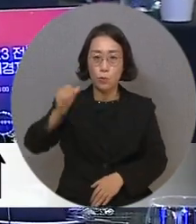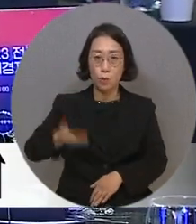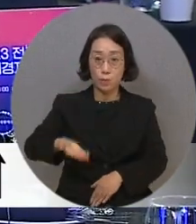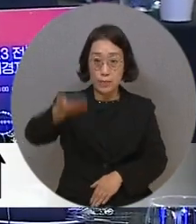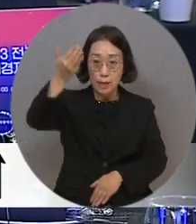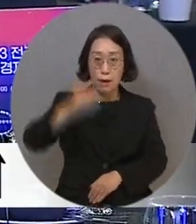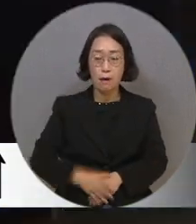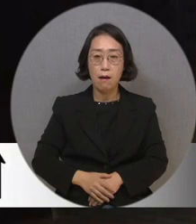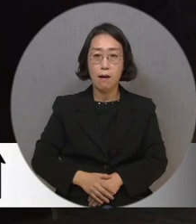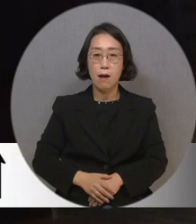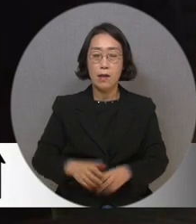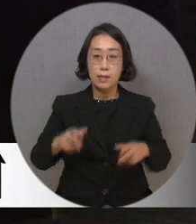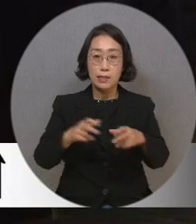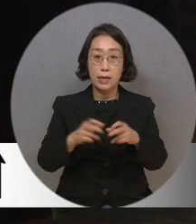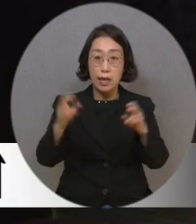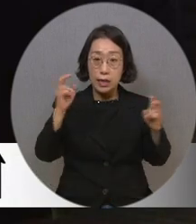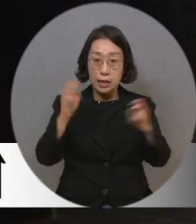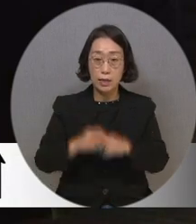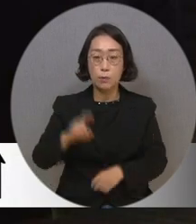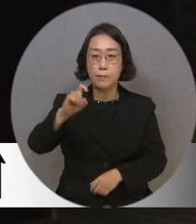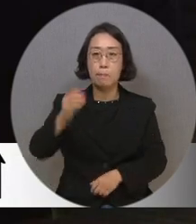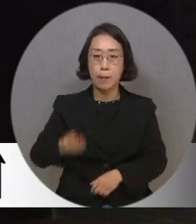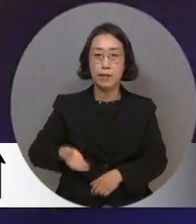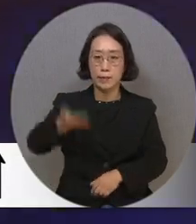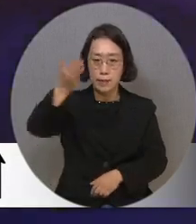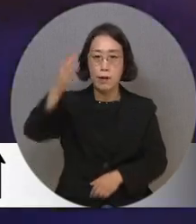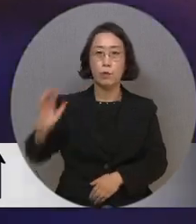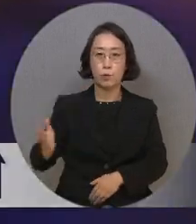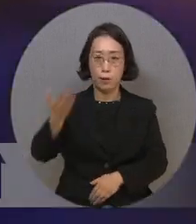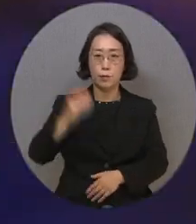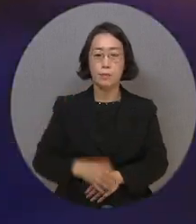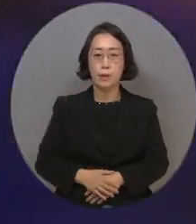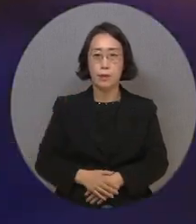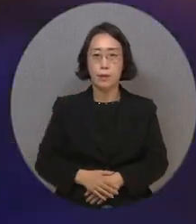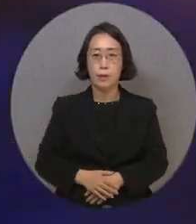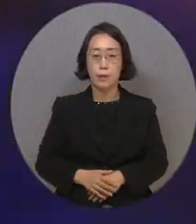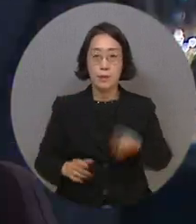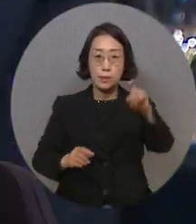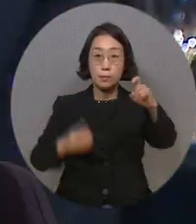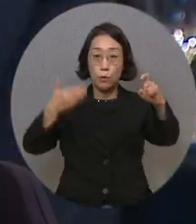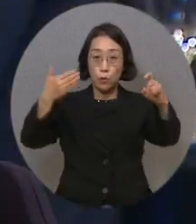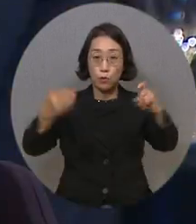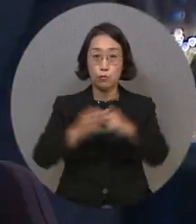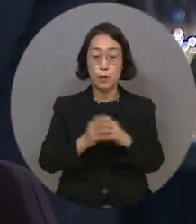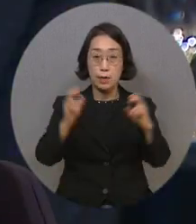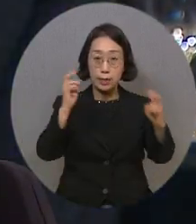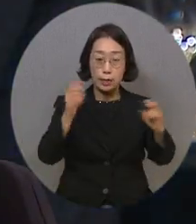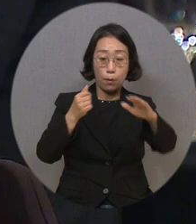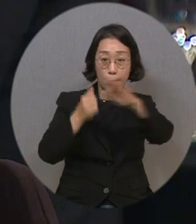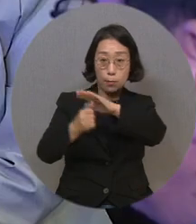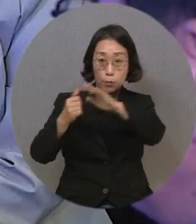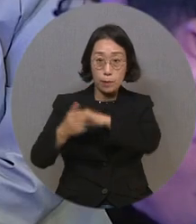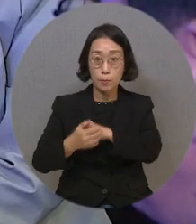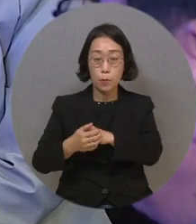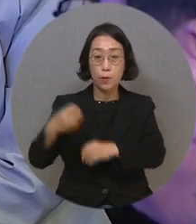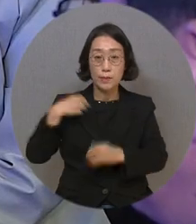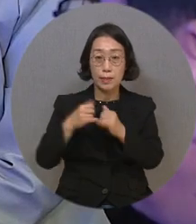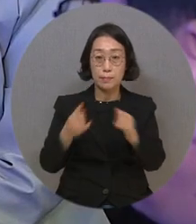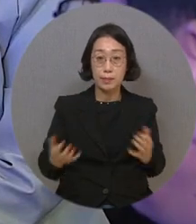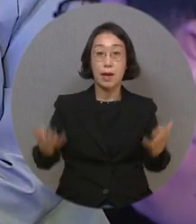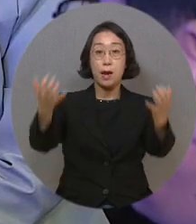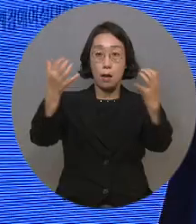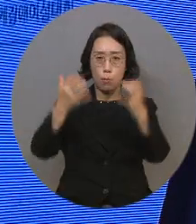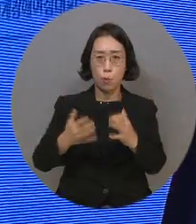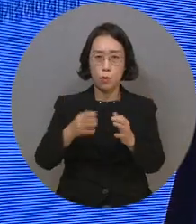늘면서 장애인 기업 10만 시대를 열었습니다. 지난 9일 장애인 기업의 대표자와 임원들이 한데 모여